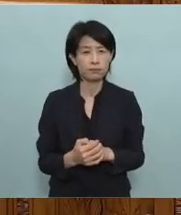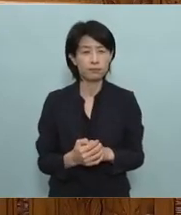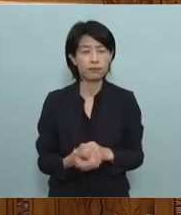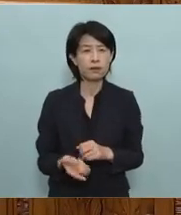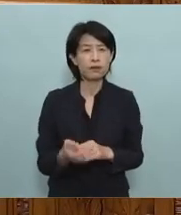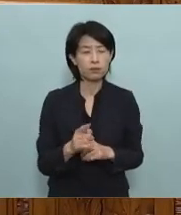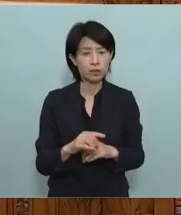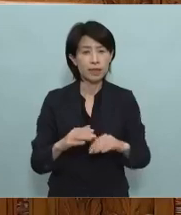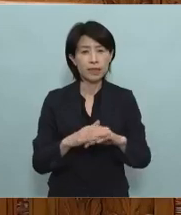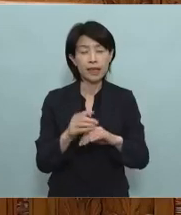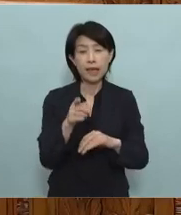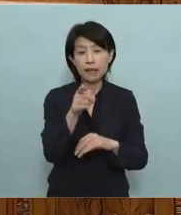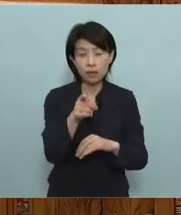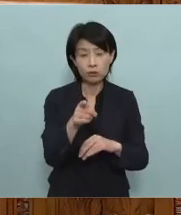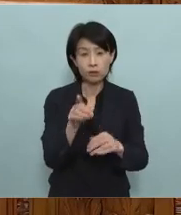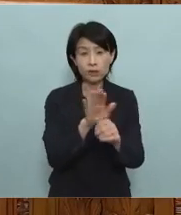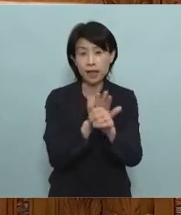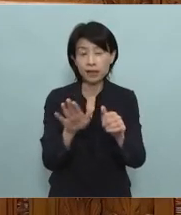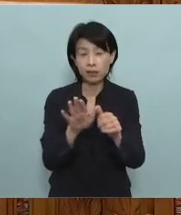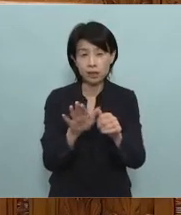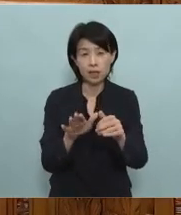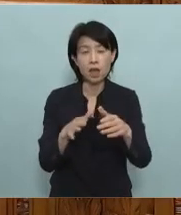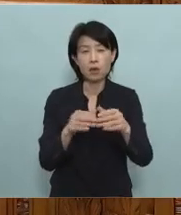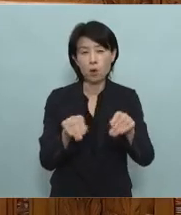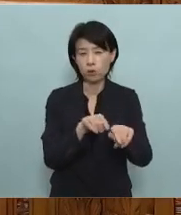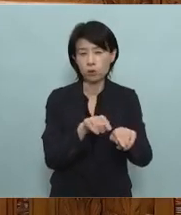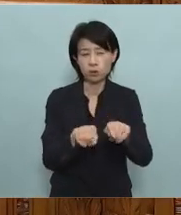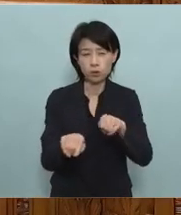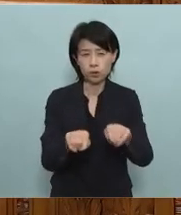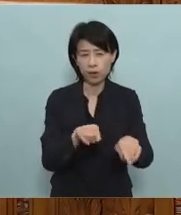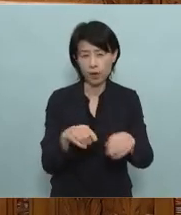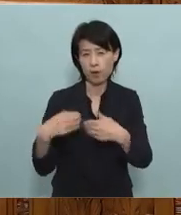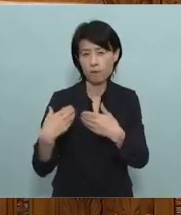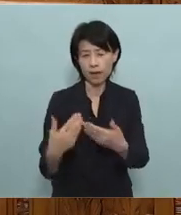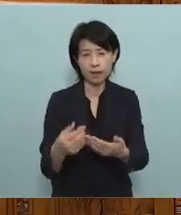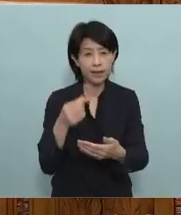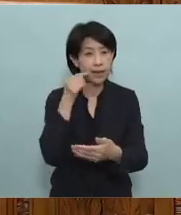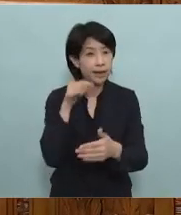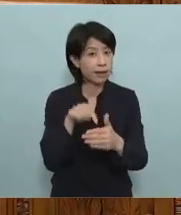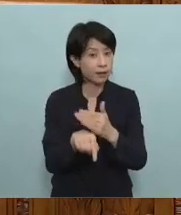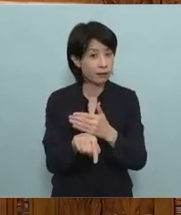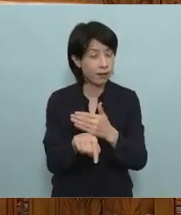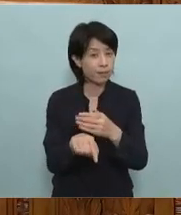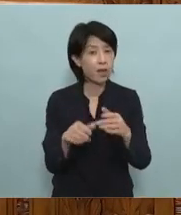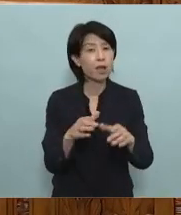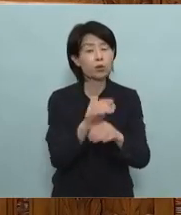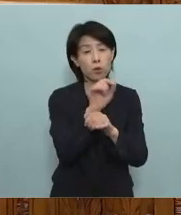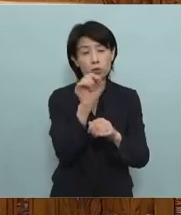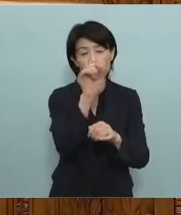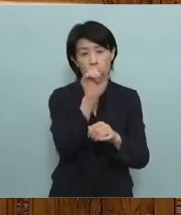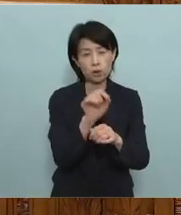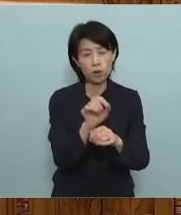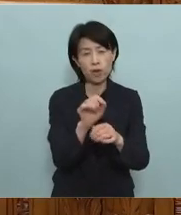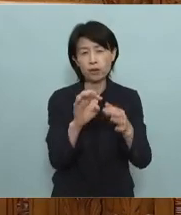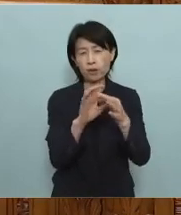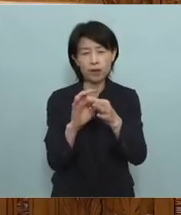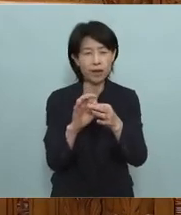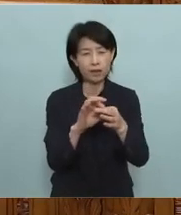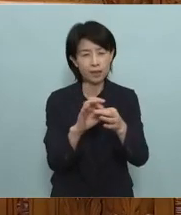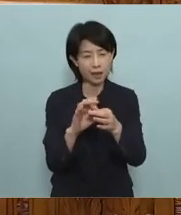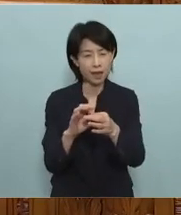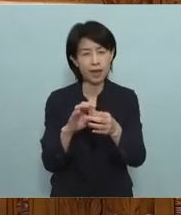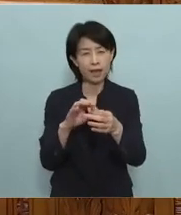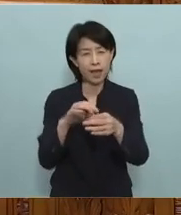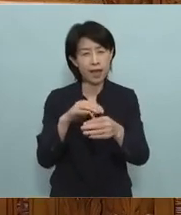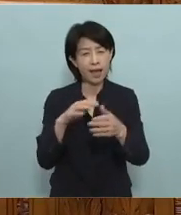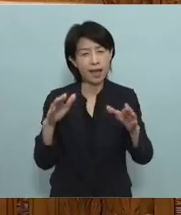岸田内閣に国政の舵取りを任せるわけにいかない理由は、統一教会との関係を清算できない点にのみあるのでは